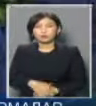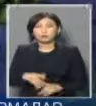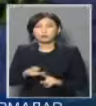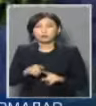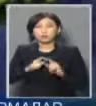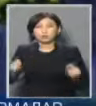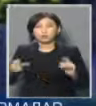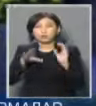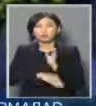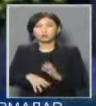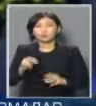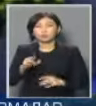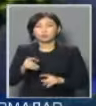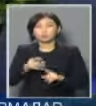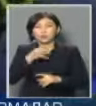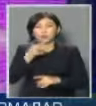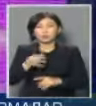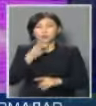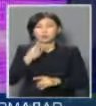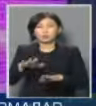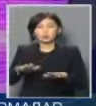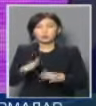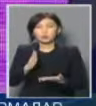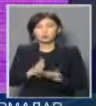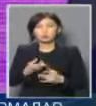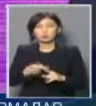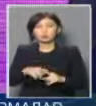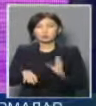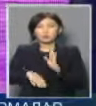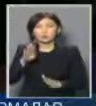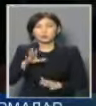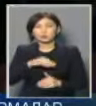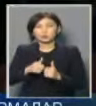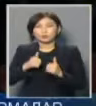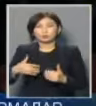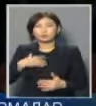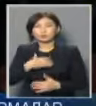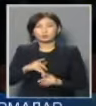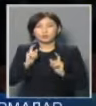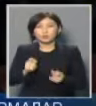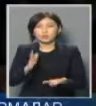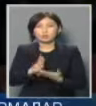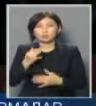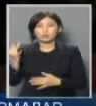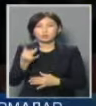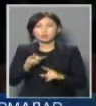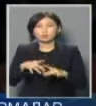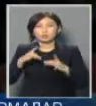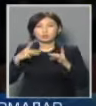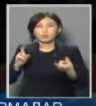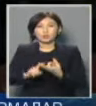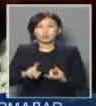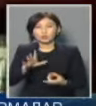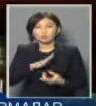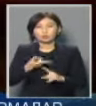Маусымашар соңындағы көшпенділер рухы шығармасы тамашалаған көрерменнің рухын аспандатып, ерекше толқын сыйлады. Тарих пен мәдениетті